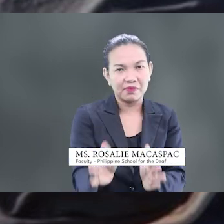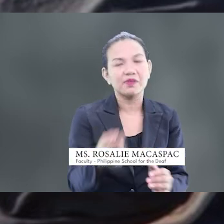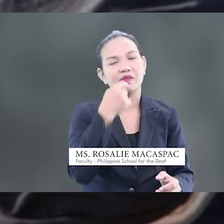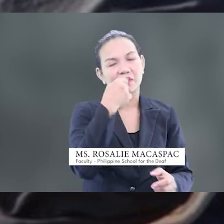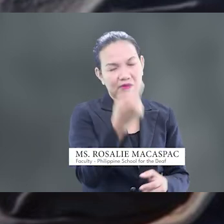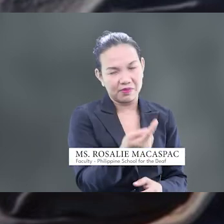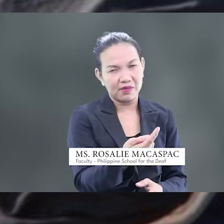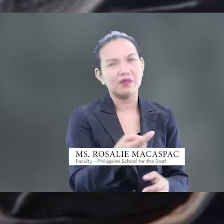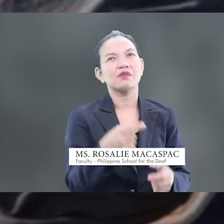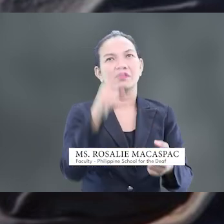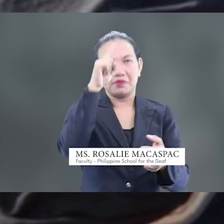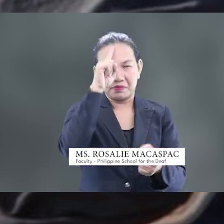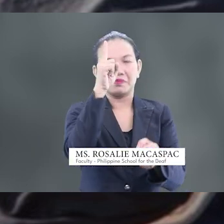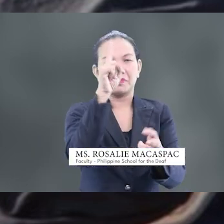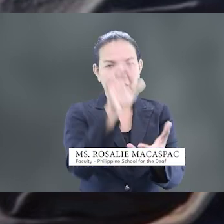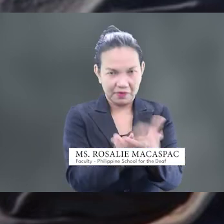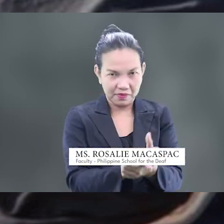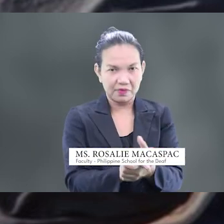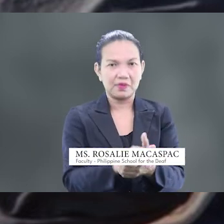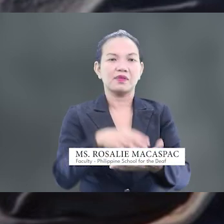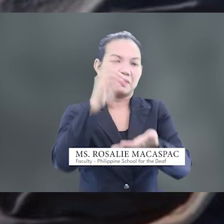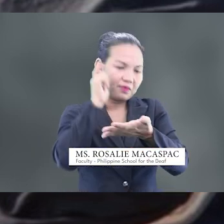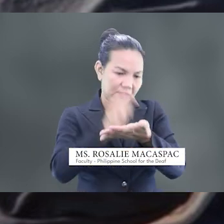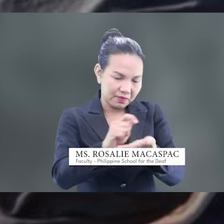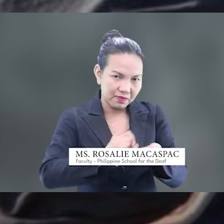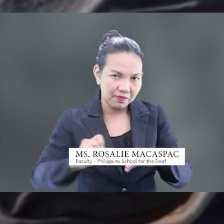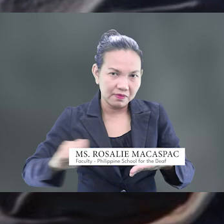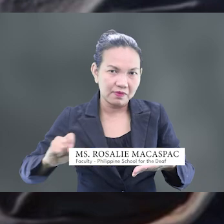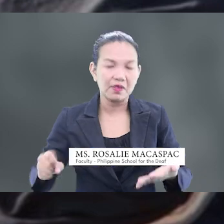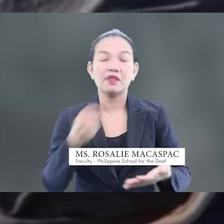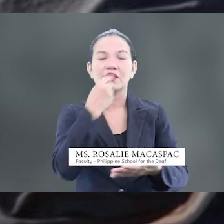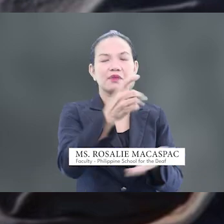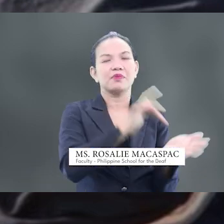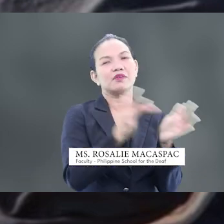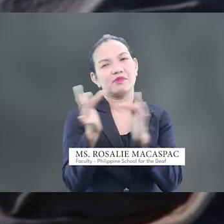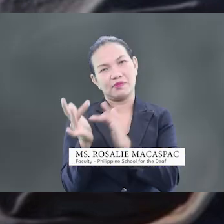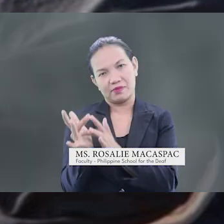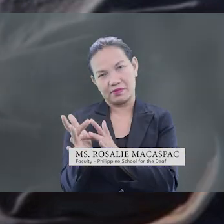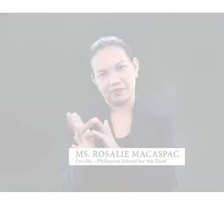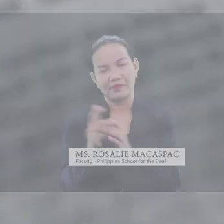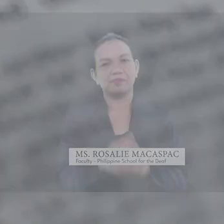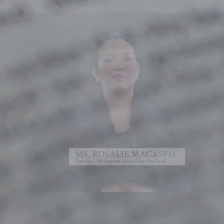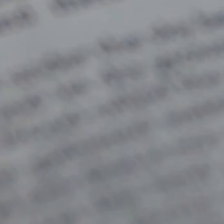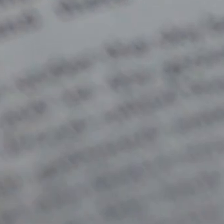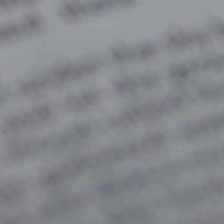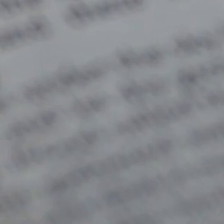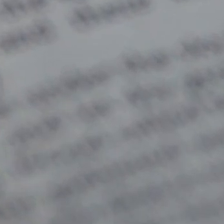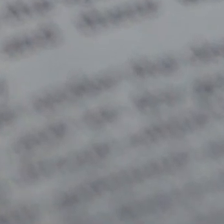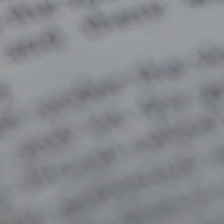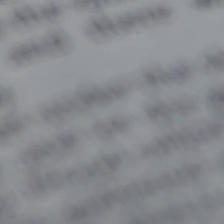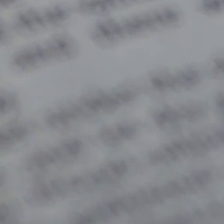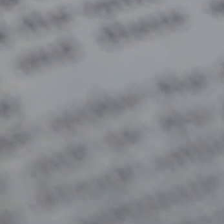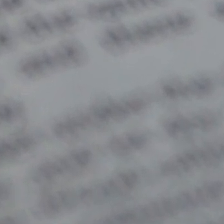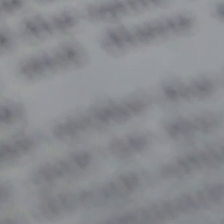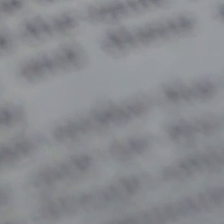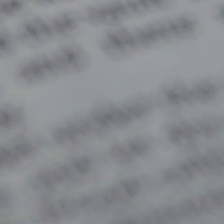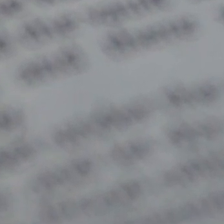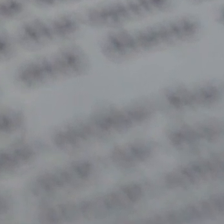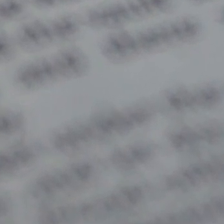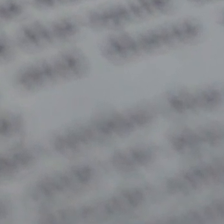ito. Kaya naniwala sila sa kasulatan at sa salitang sinabi ni Jesus.